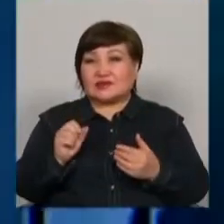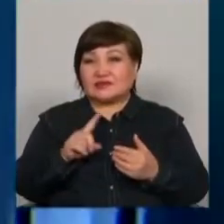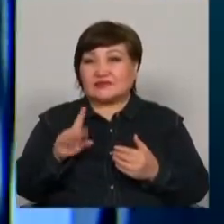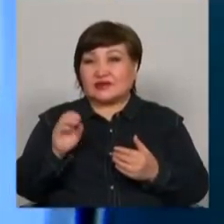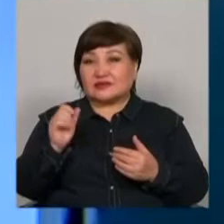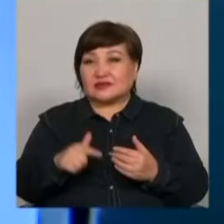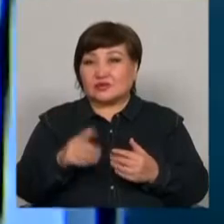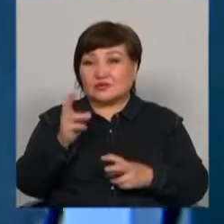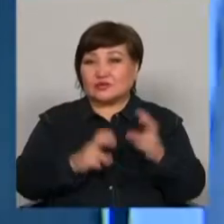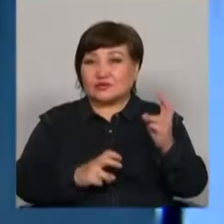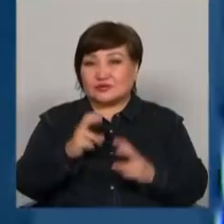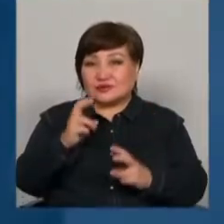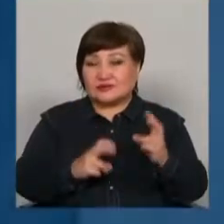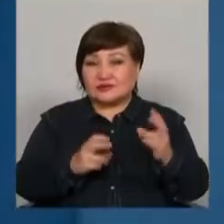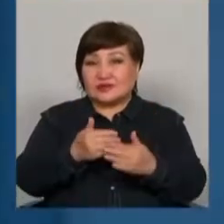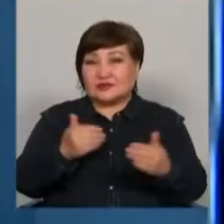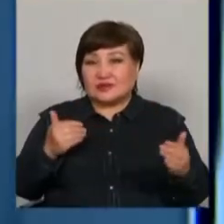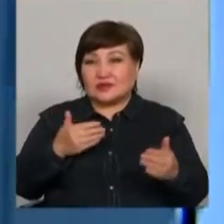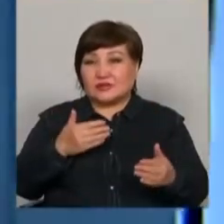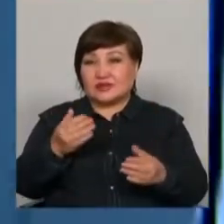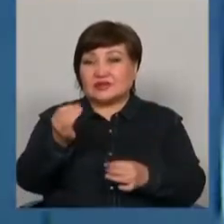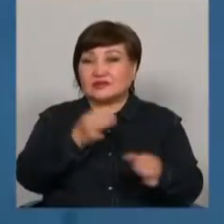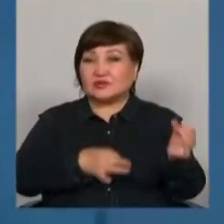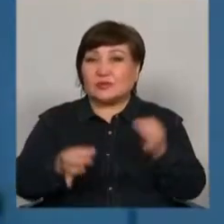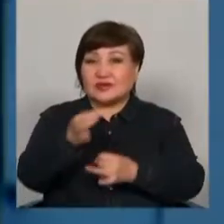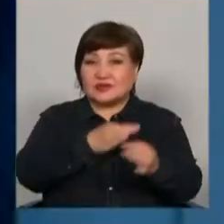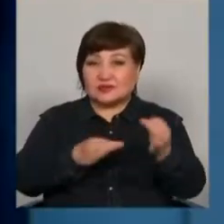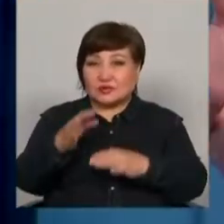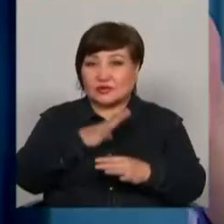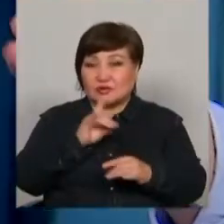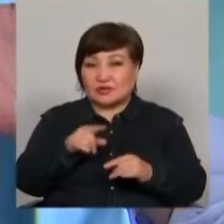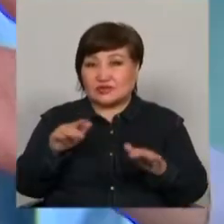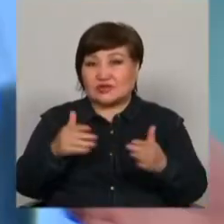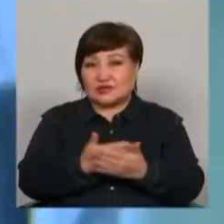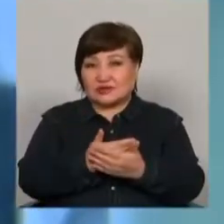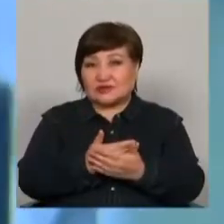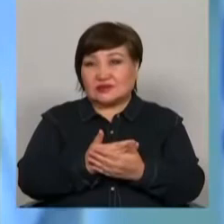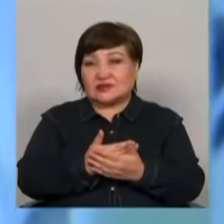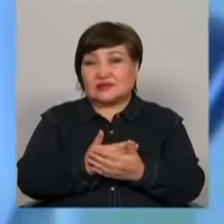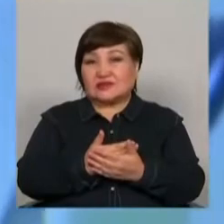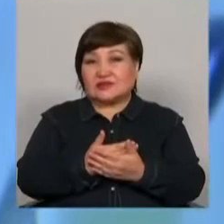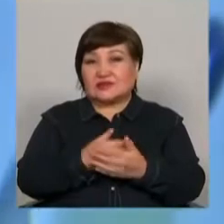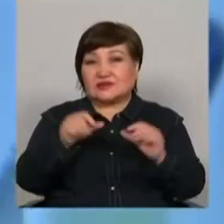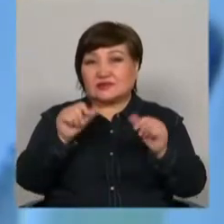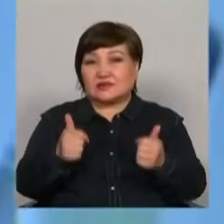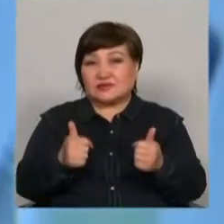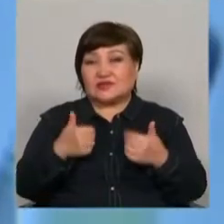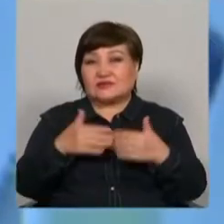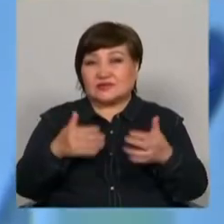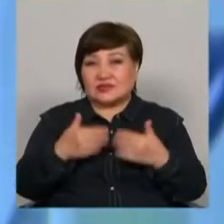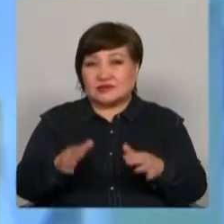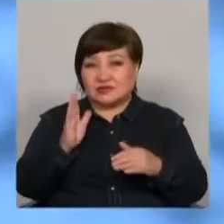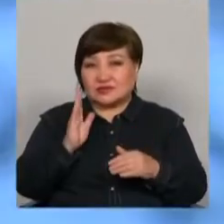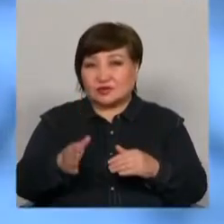Казбақтың өндірушілерімен алдында бір сұхбаттасып қалған кезімізде бұлар тағы да жаңа түрлерін шығарып жатырық деген. Новыйдан шыққан мутацияларына